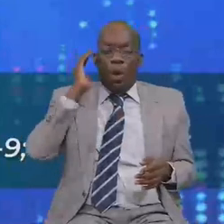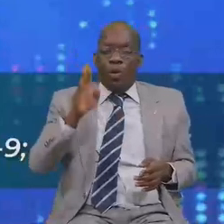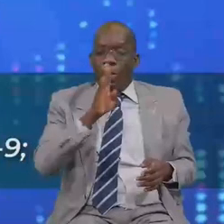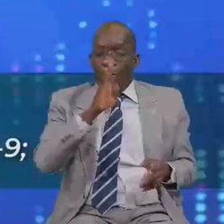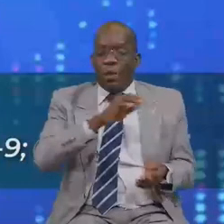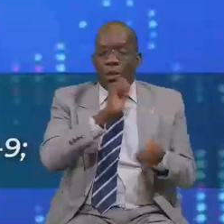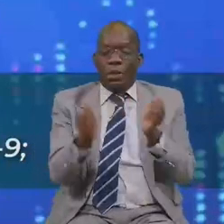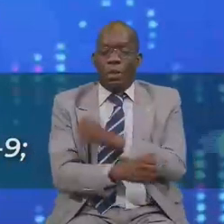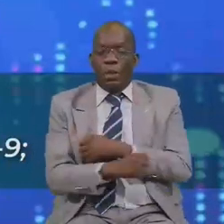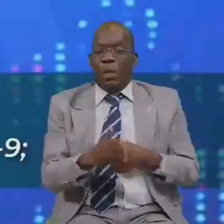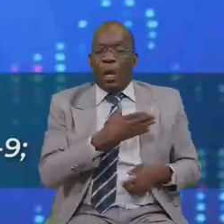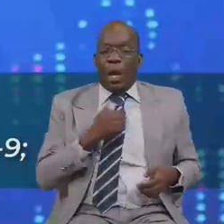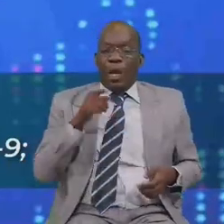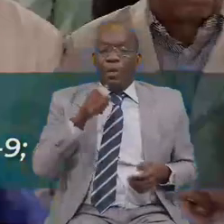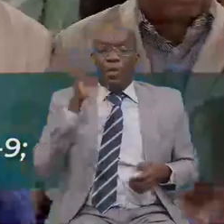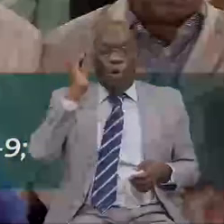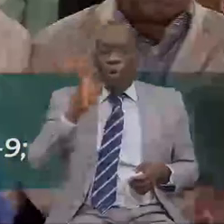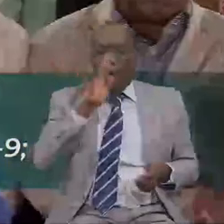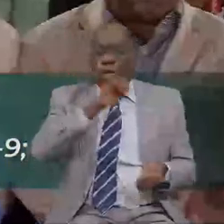Et vous serez changés.